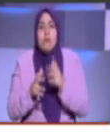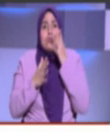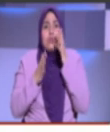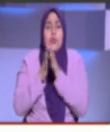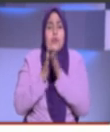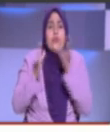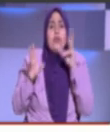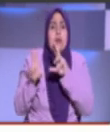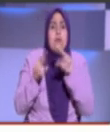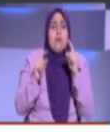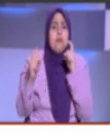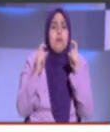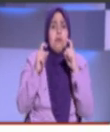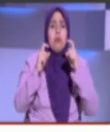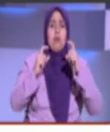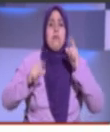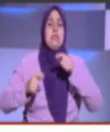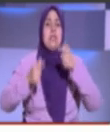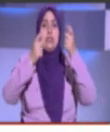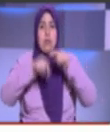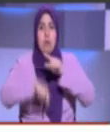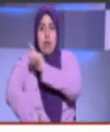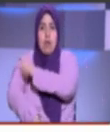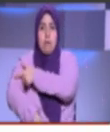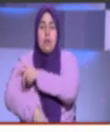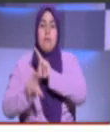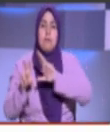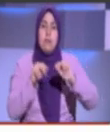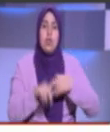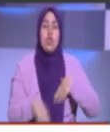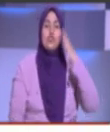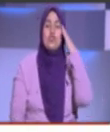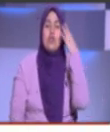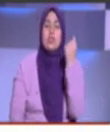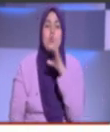بمقارنتها بدول مثل ألمانيا مثلا. أشكرك جزيل